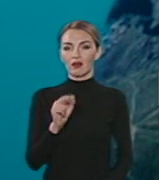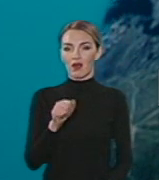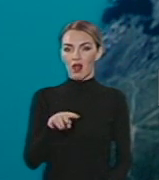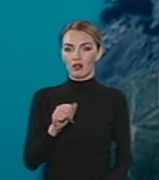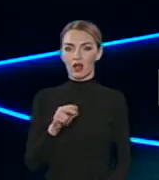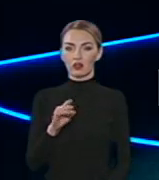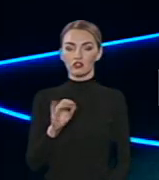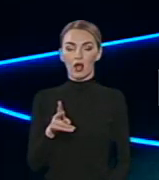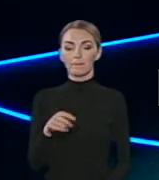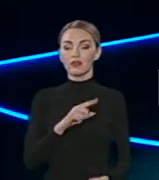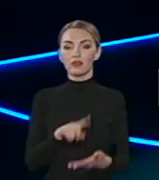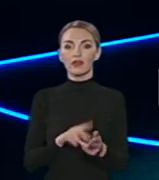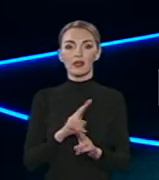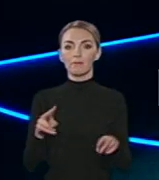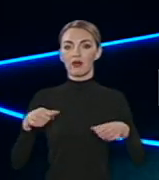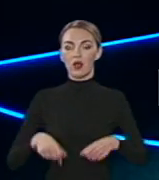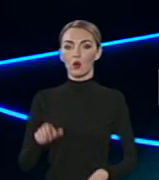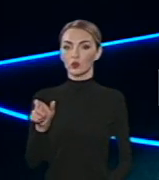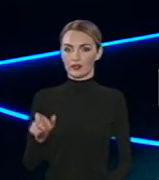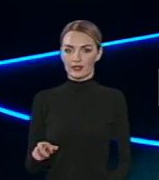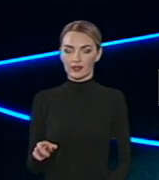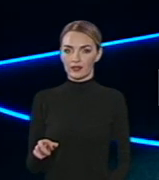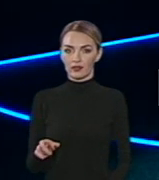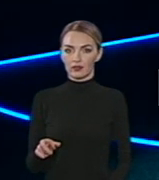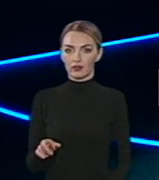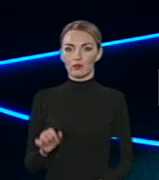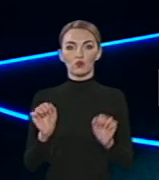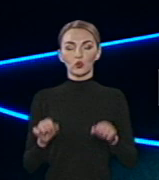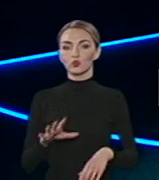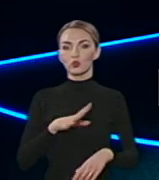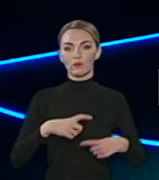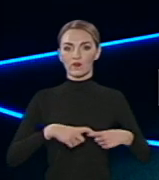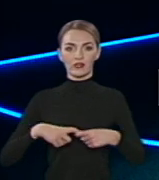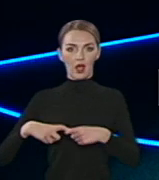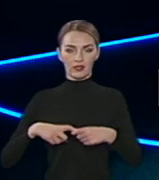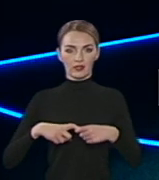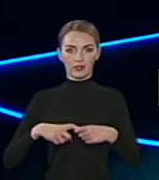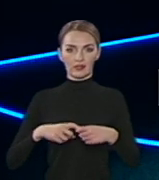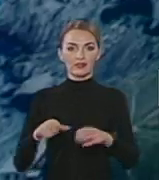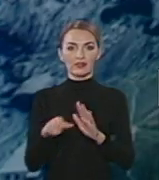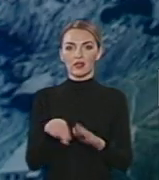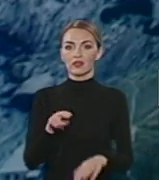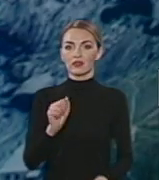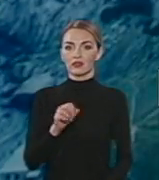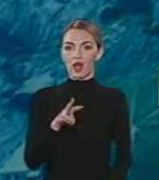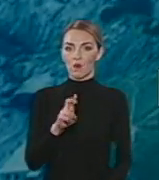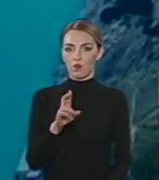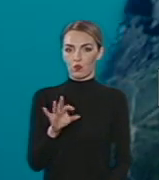виникало питання, які такі права людини можуть бути пов'язані з дамбою. І